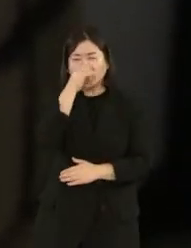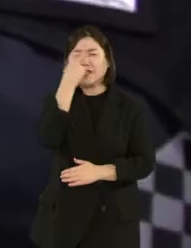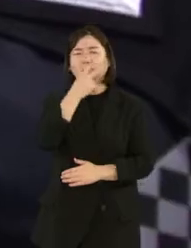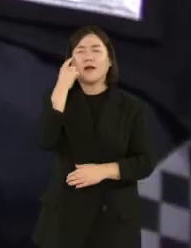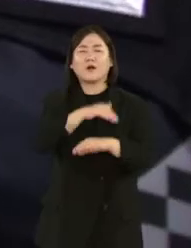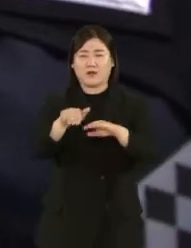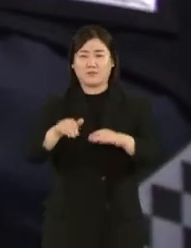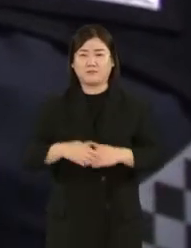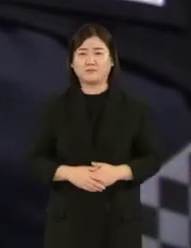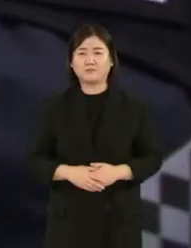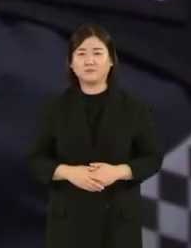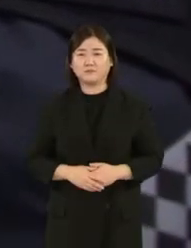등을 살필 예정입니다